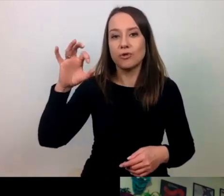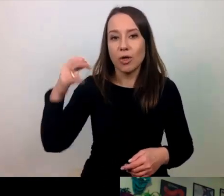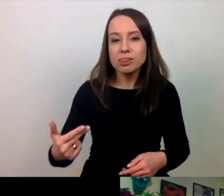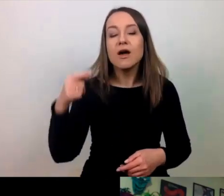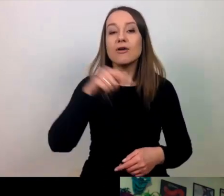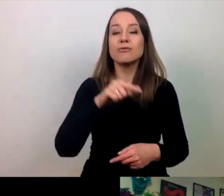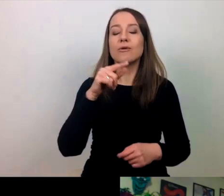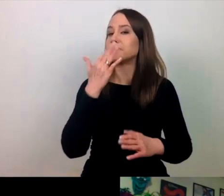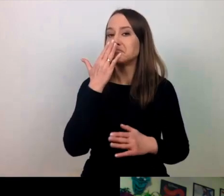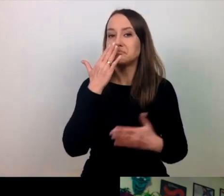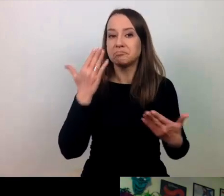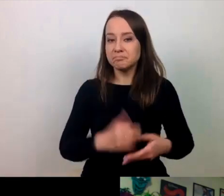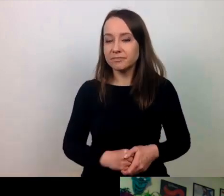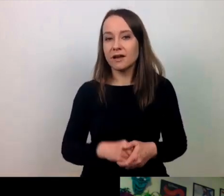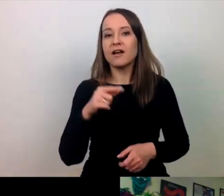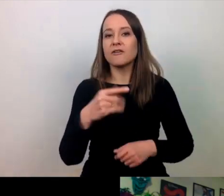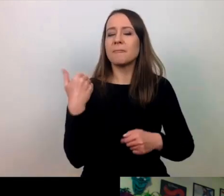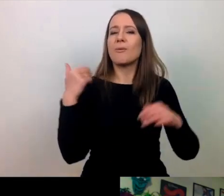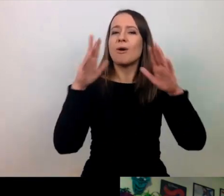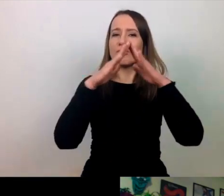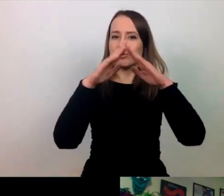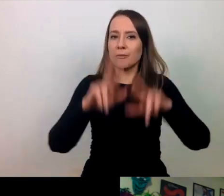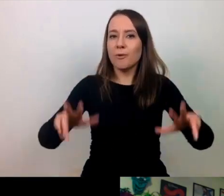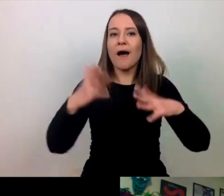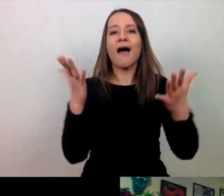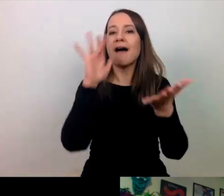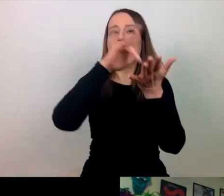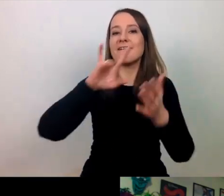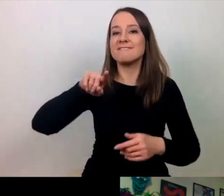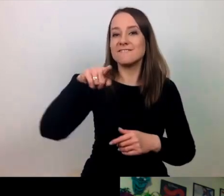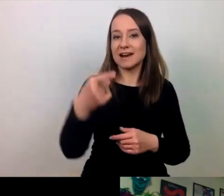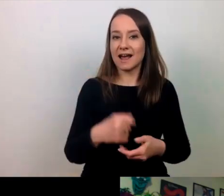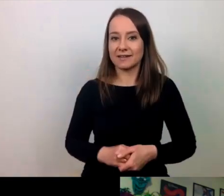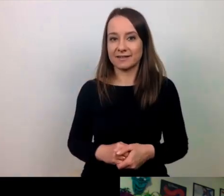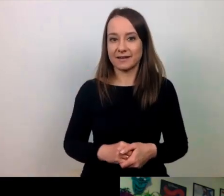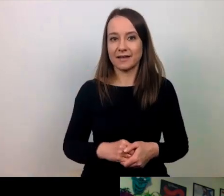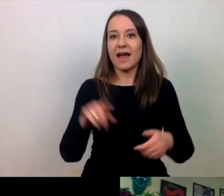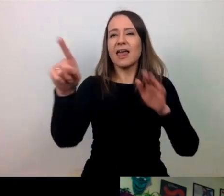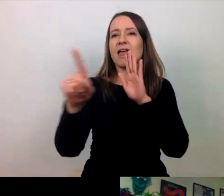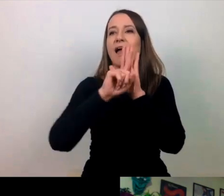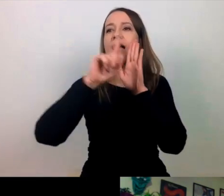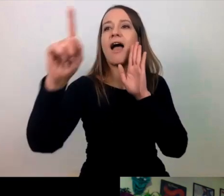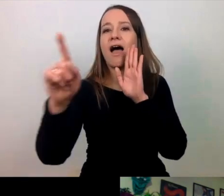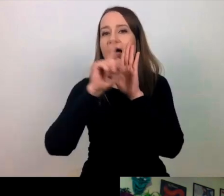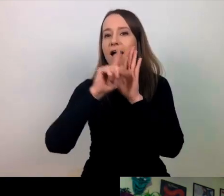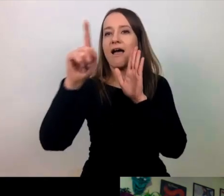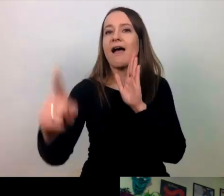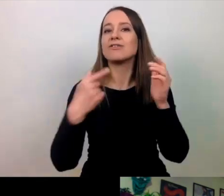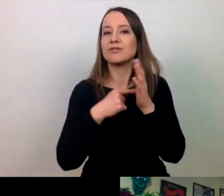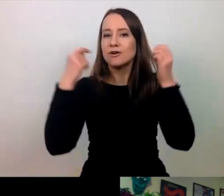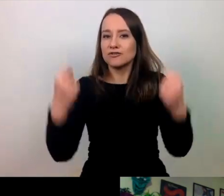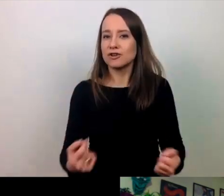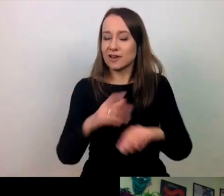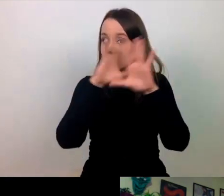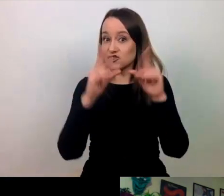tak, że oni mieli taki rodzinny dom, tyle że we Francji, i też jeżdżenie tam jest dosyć trudne, więc to wszystko ze sobą się bardzo